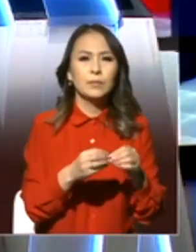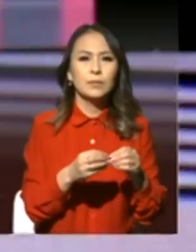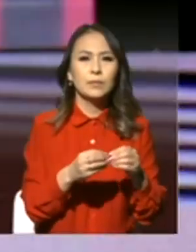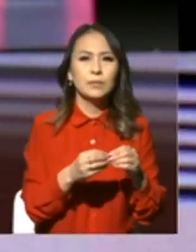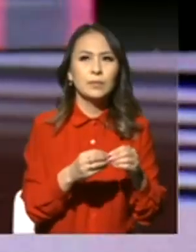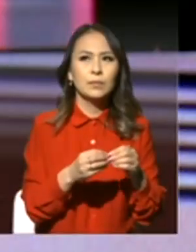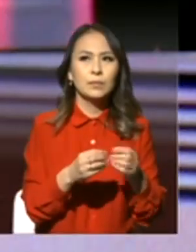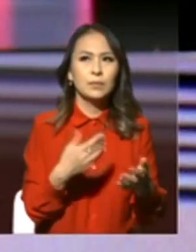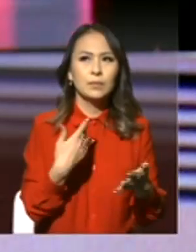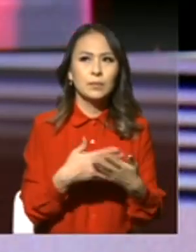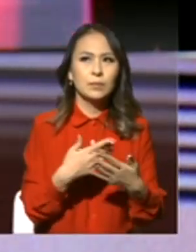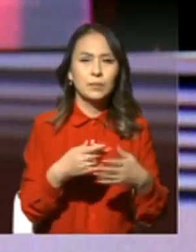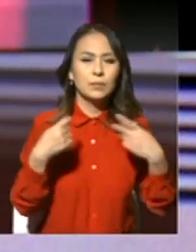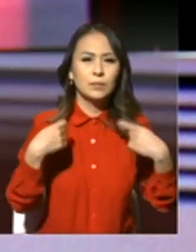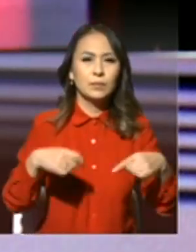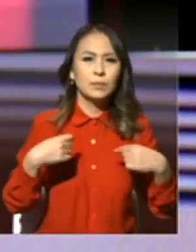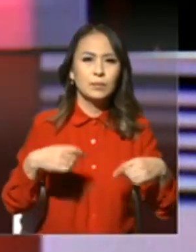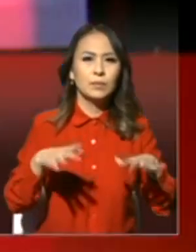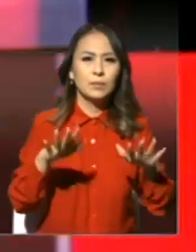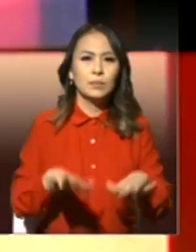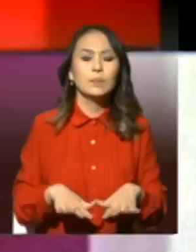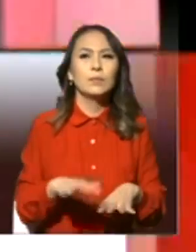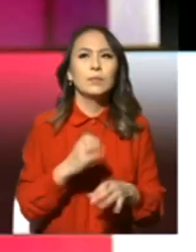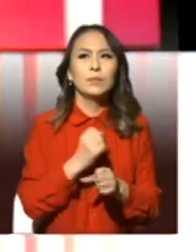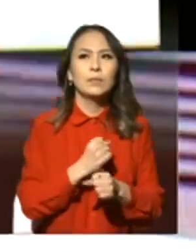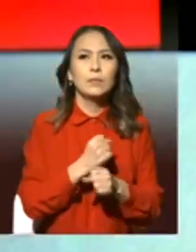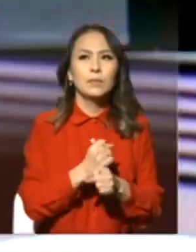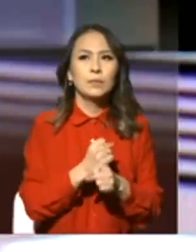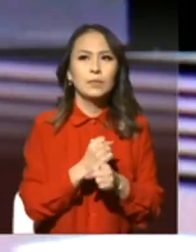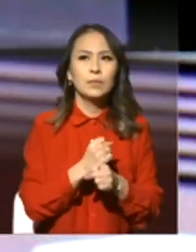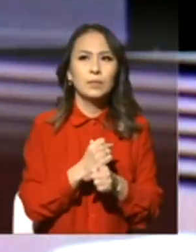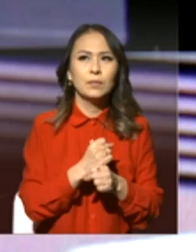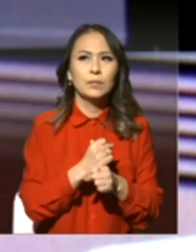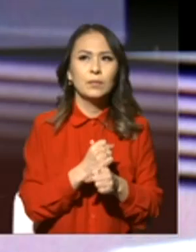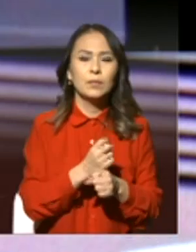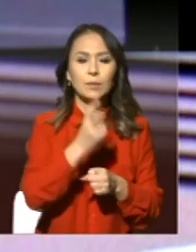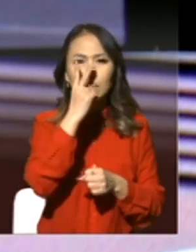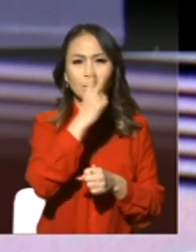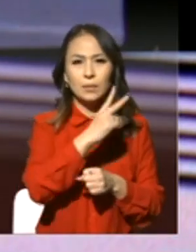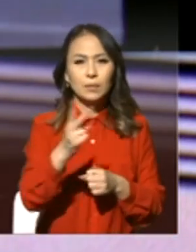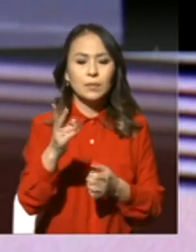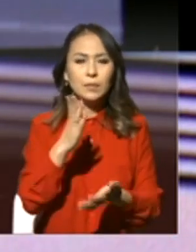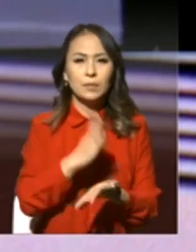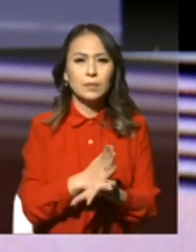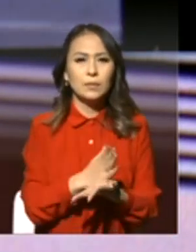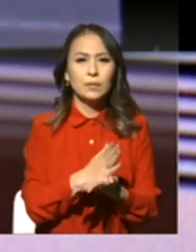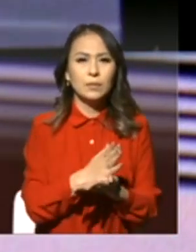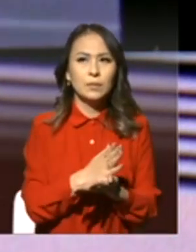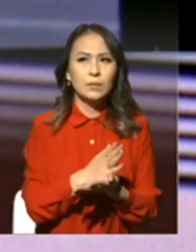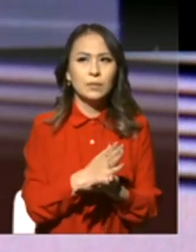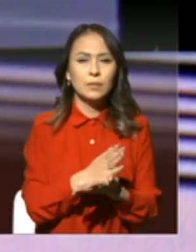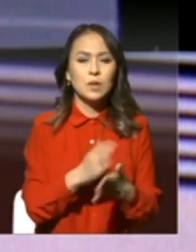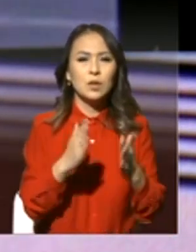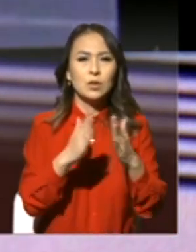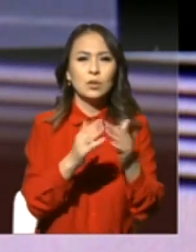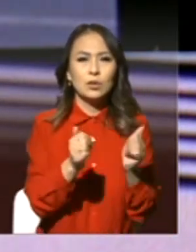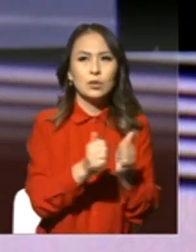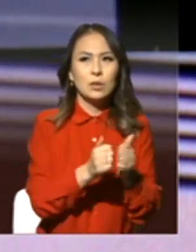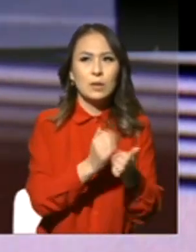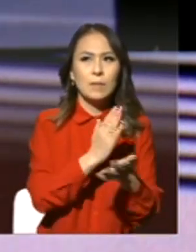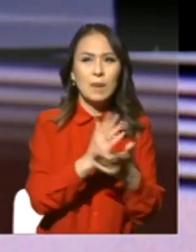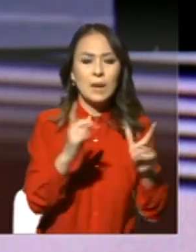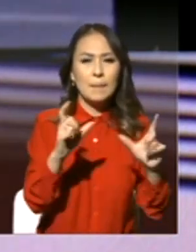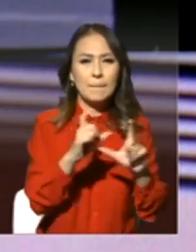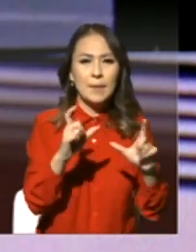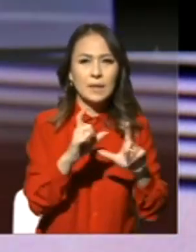сауда орынды санаған кезде біз оны бөліп қарауымыз керек. біреулер үйдің жанындағы магазиндерде алады,